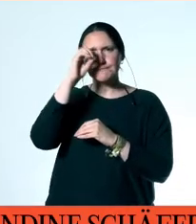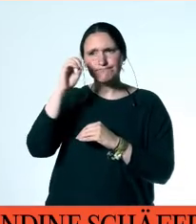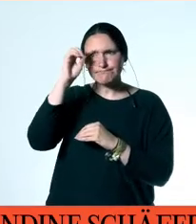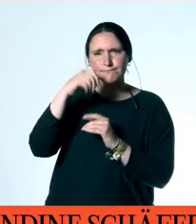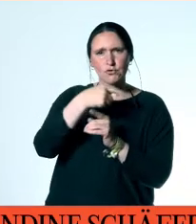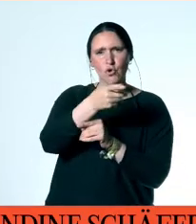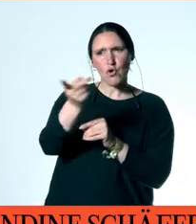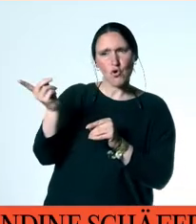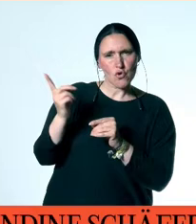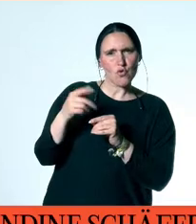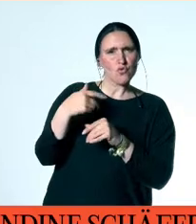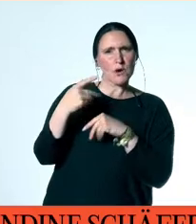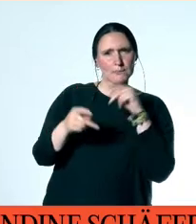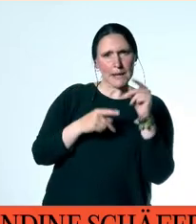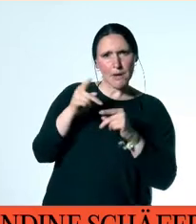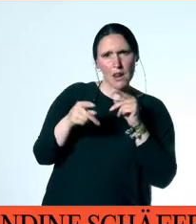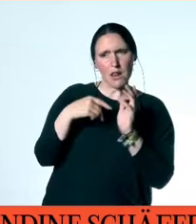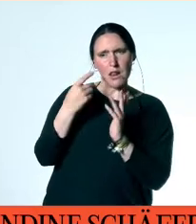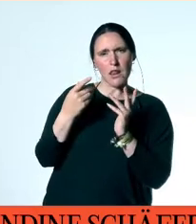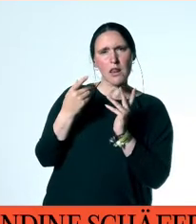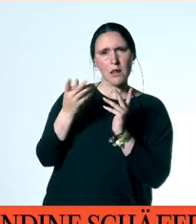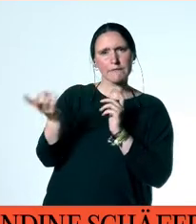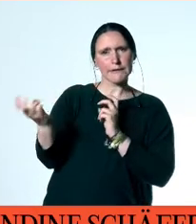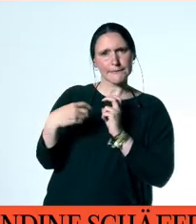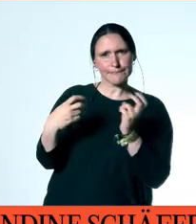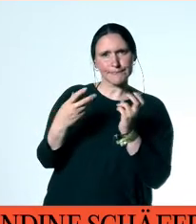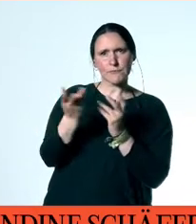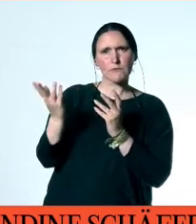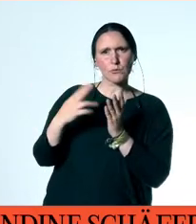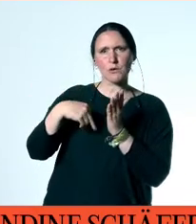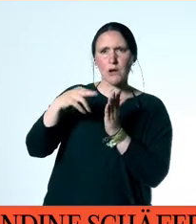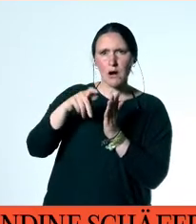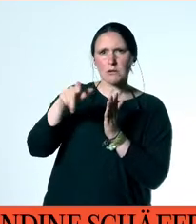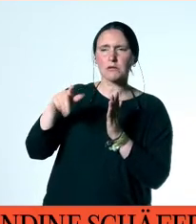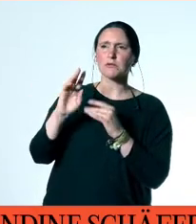us. So natürlich versuchen wir auch Menschen direkt anzusprechen.